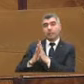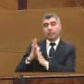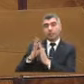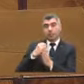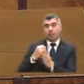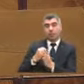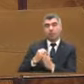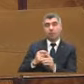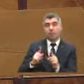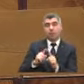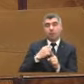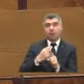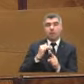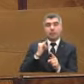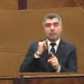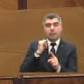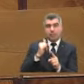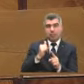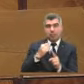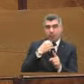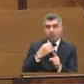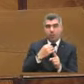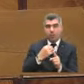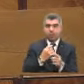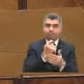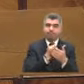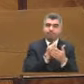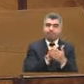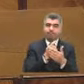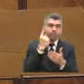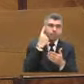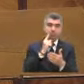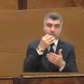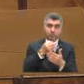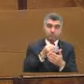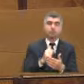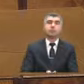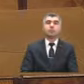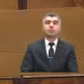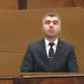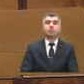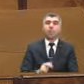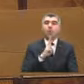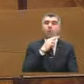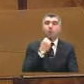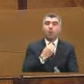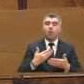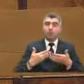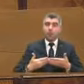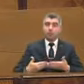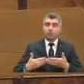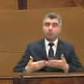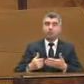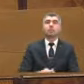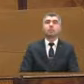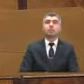الفقيد حماد قرا البراء 7 أيام قال لهم الخط عيان. وهذا ما ينطبق للأسف على حكومتنا اليوم الموقرة،